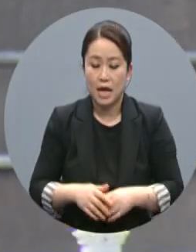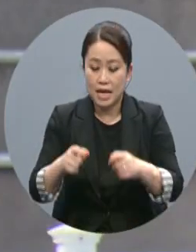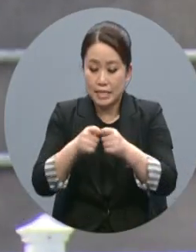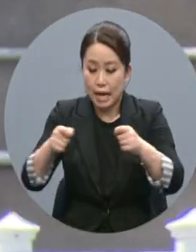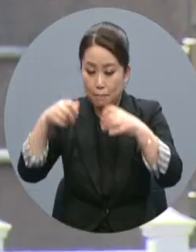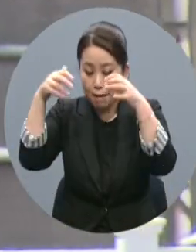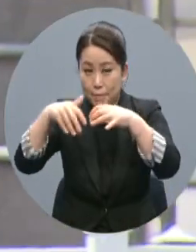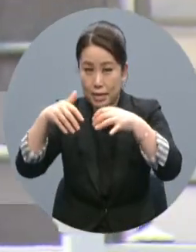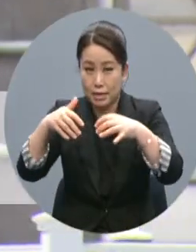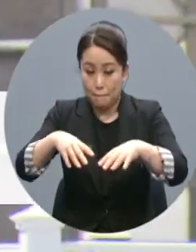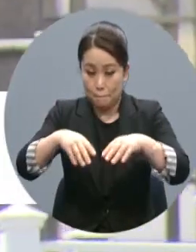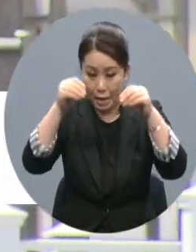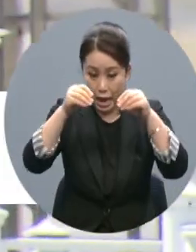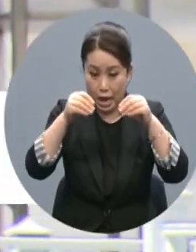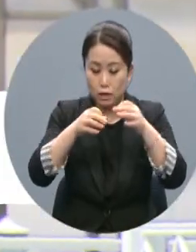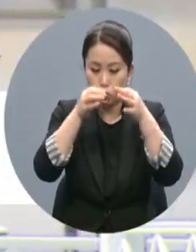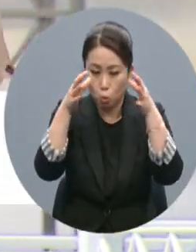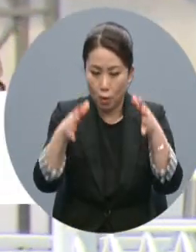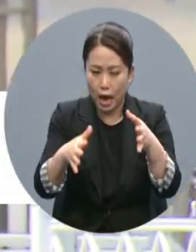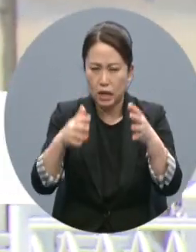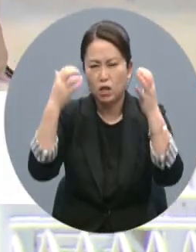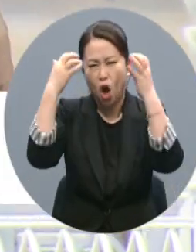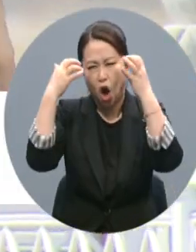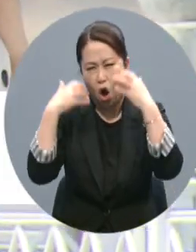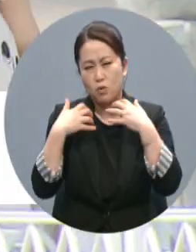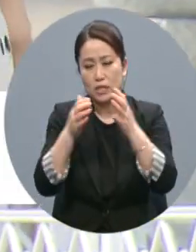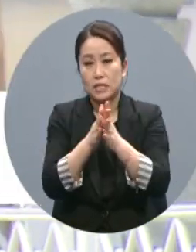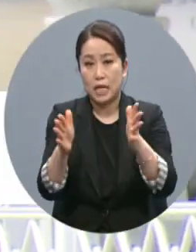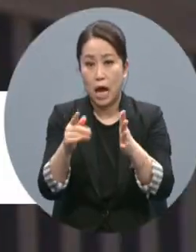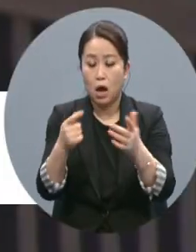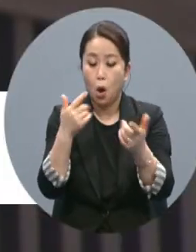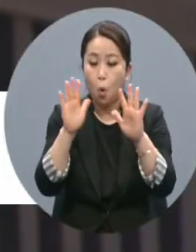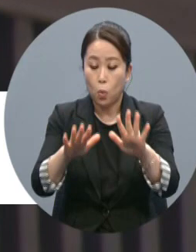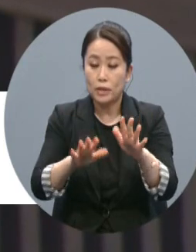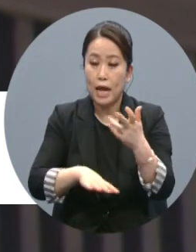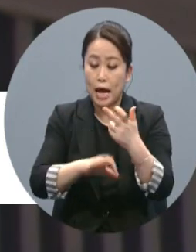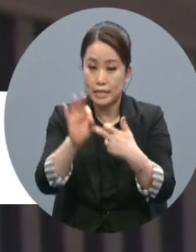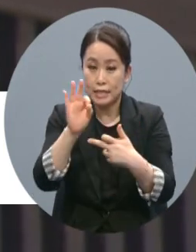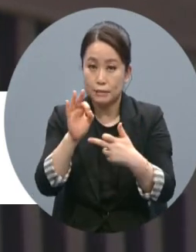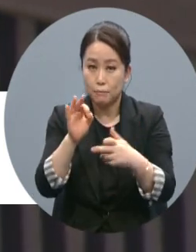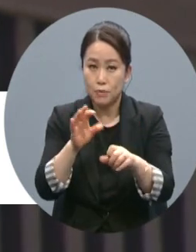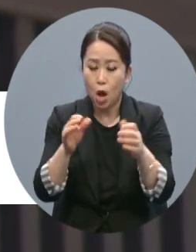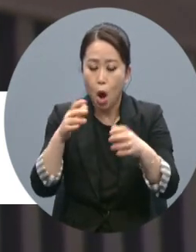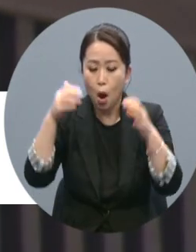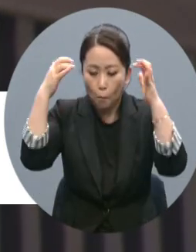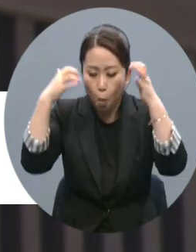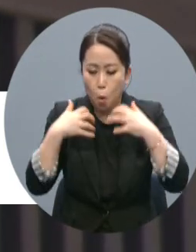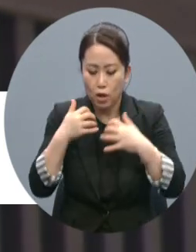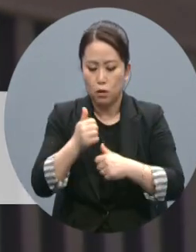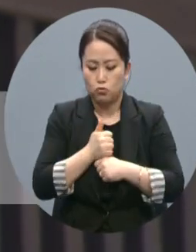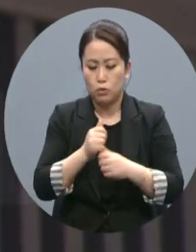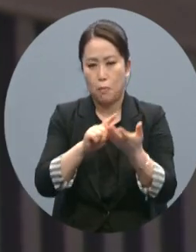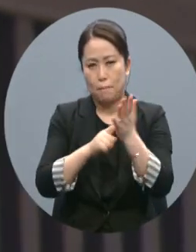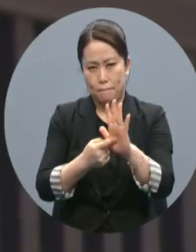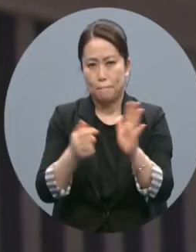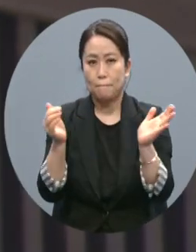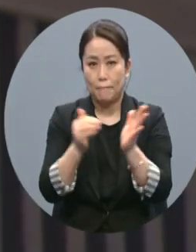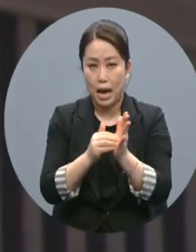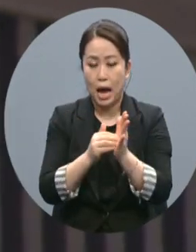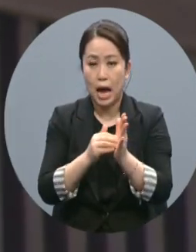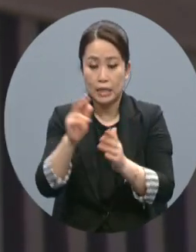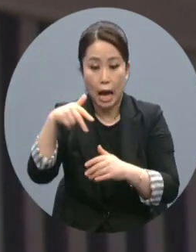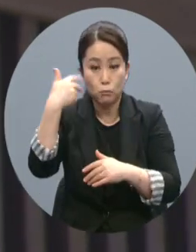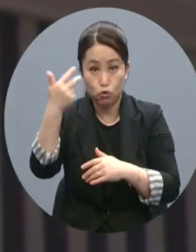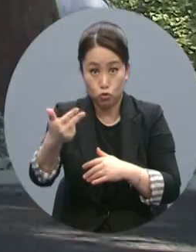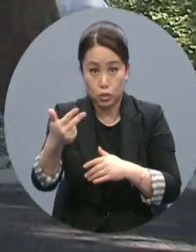쉬어가는 동안 무더위가 기승을 부리겠습니다. 부산은 오늘 오전 10시를 기해 폭염주의보가 발표됐습니다.